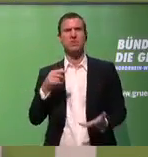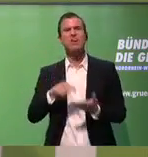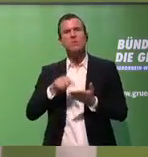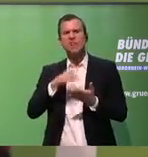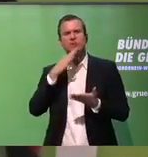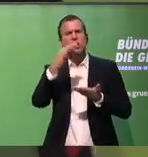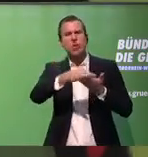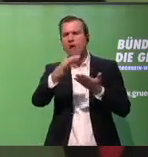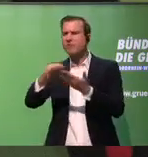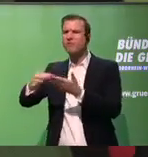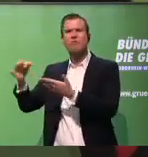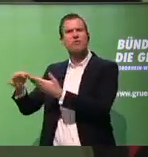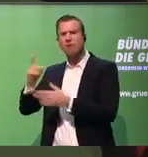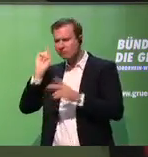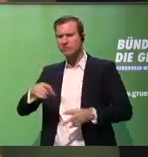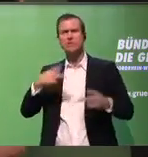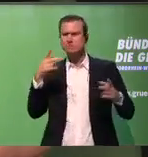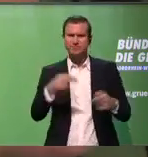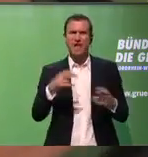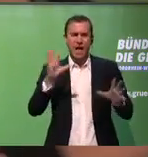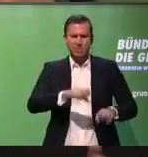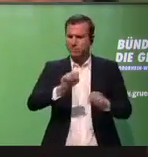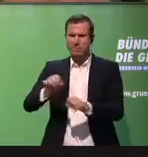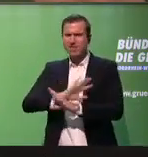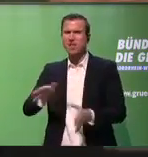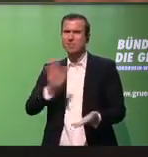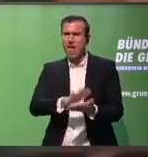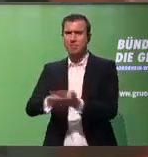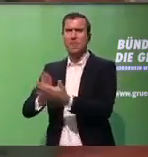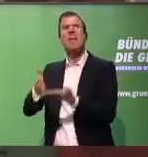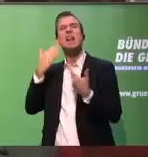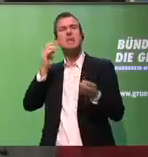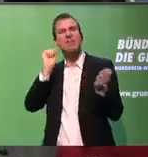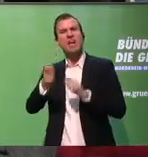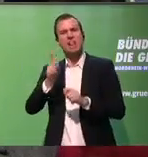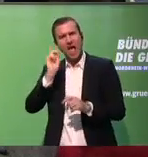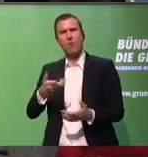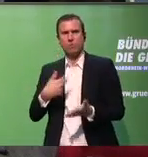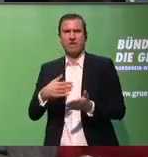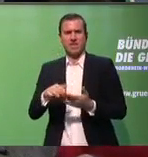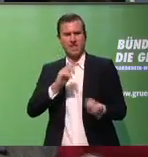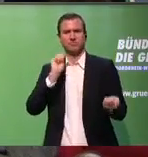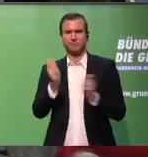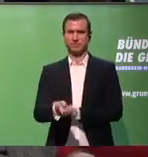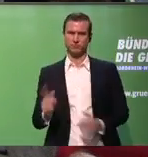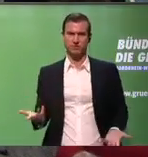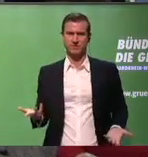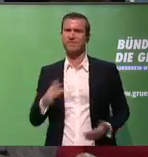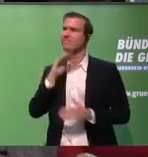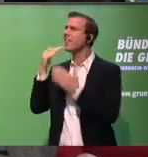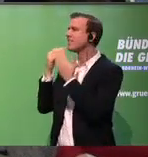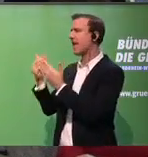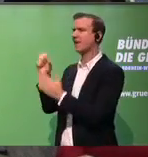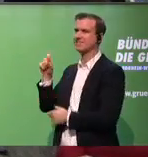auch der Klimawandel endlich aufgehalten werden kann. Ja, danke, Ska.